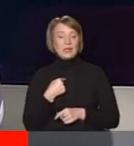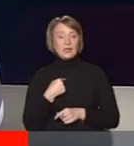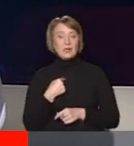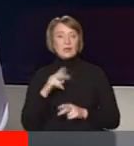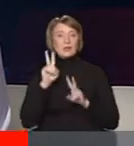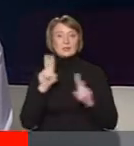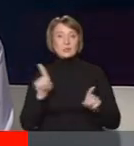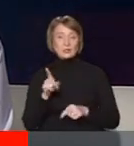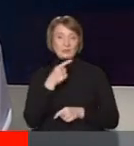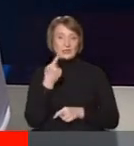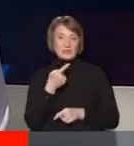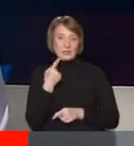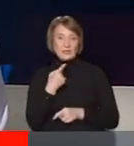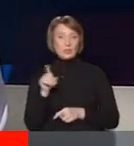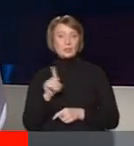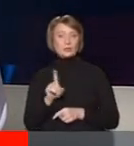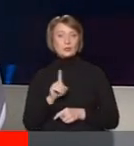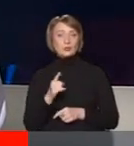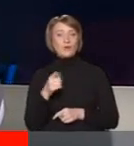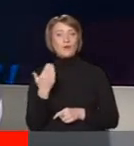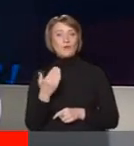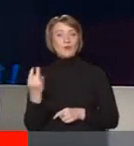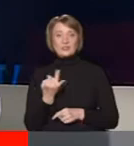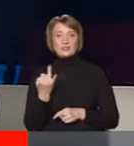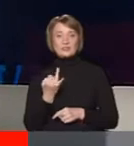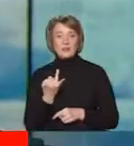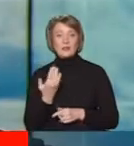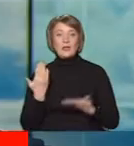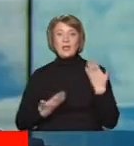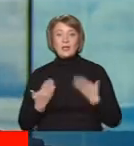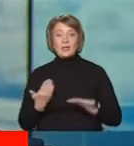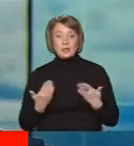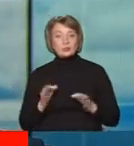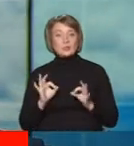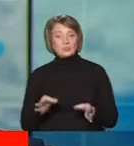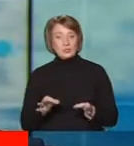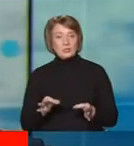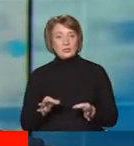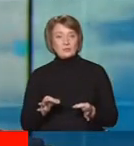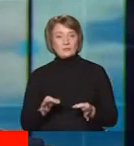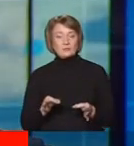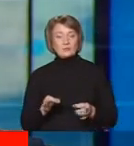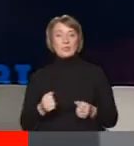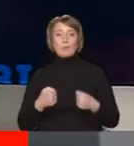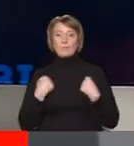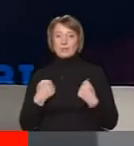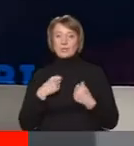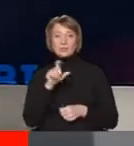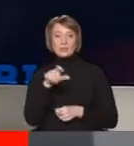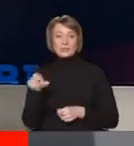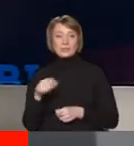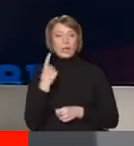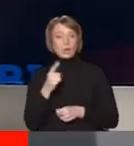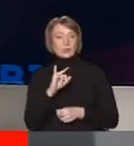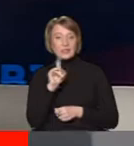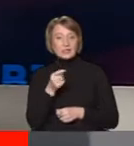сказали, що вам не цікавить. А насправді, якщо припустимо щиро, я просто вам тоді опоную, я звертаюся до всіх наших глядачів, це одне із тих